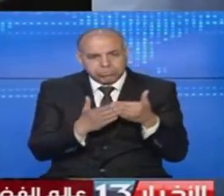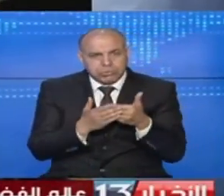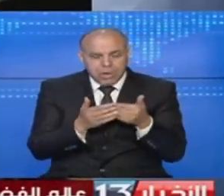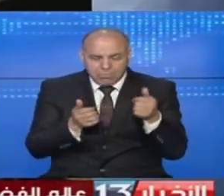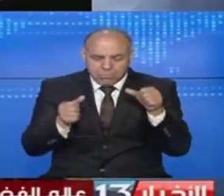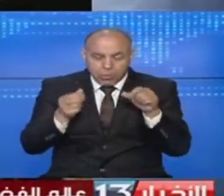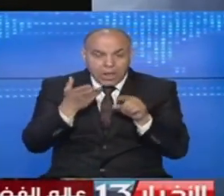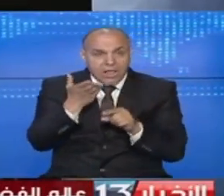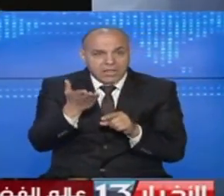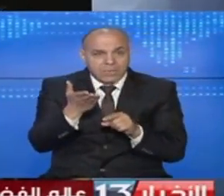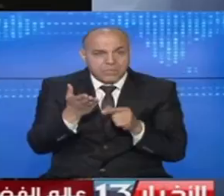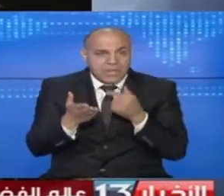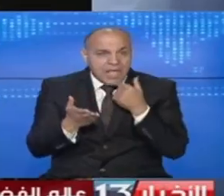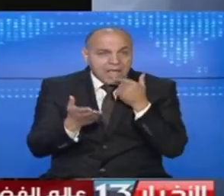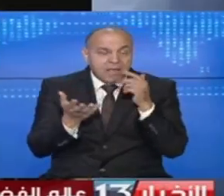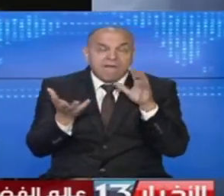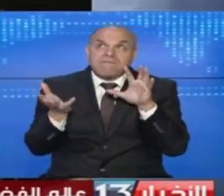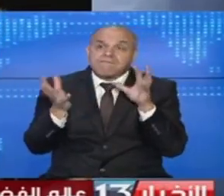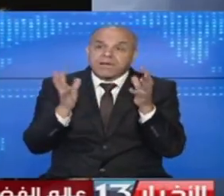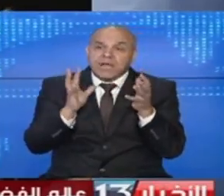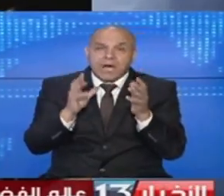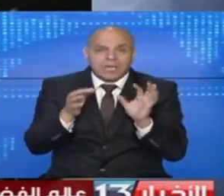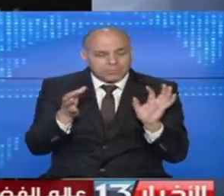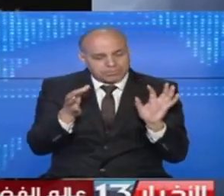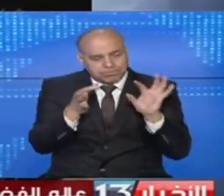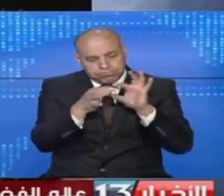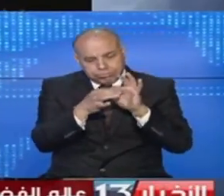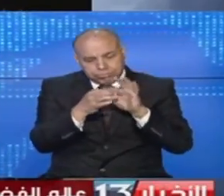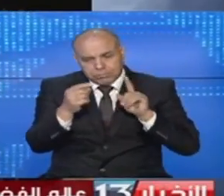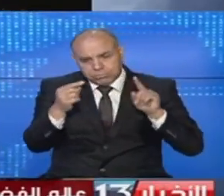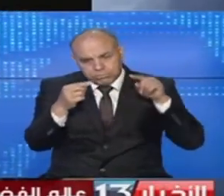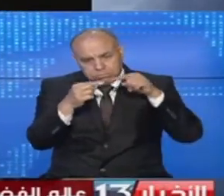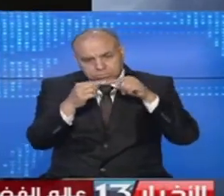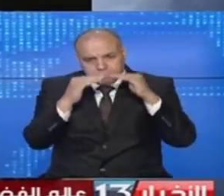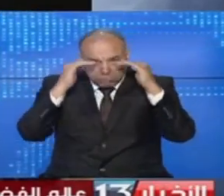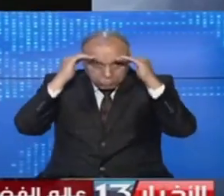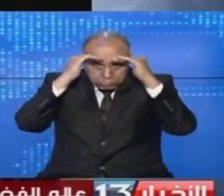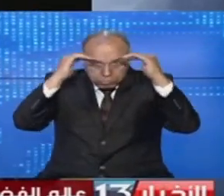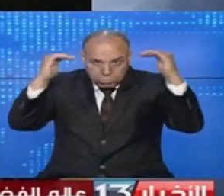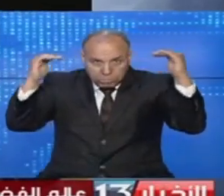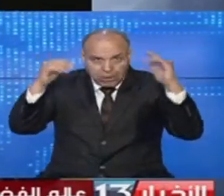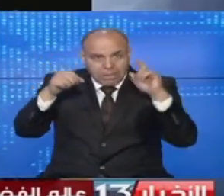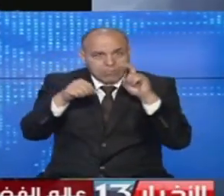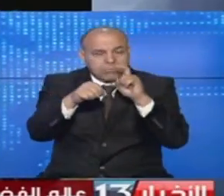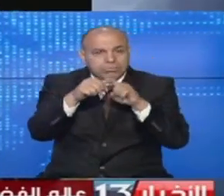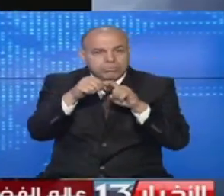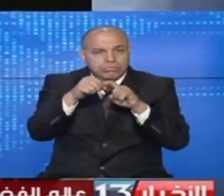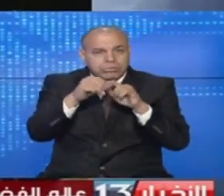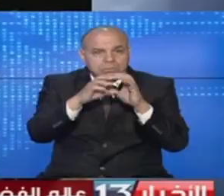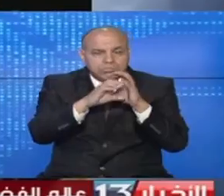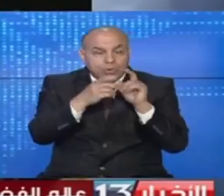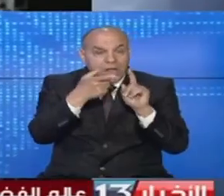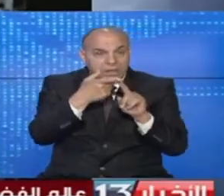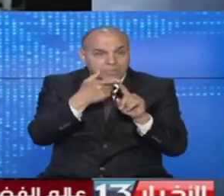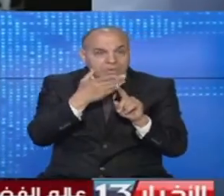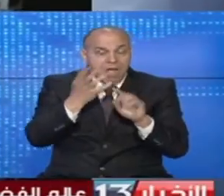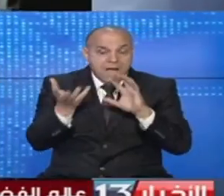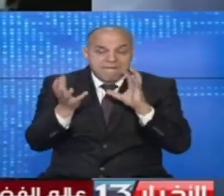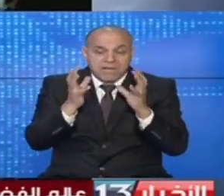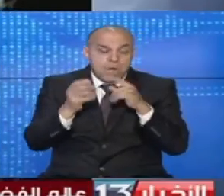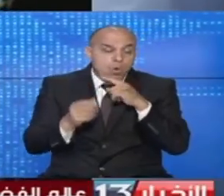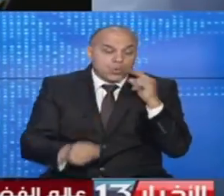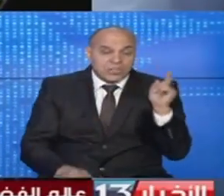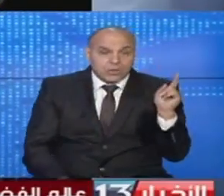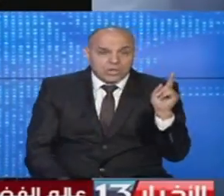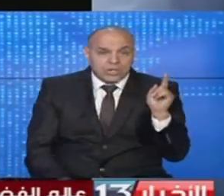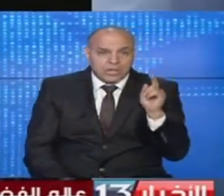مختبر نوكا الفضائي والتحامه بالمحطة الفضائية. وتقوم مؤسسة روسكوسموس الفضائية